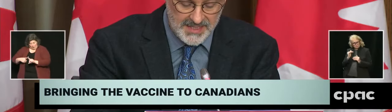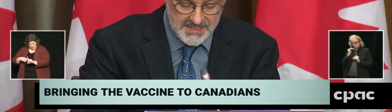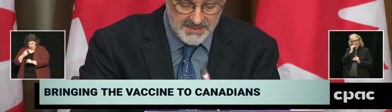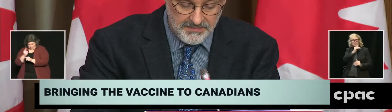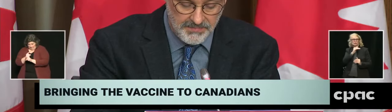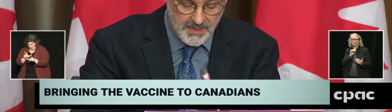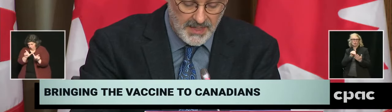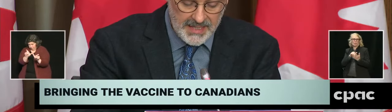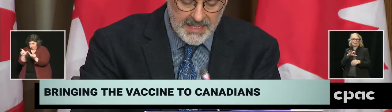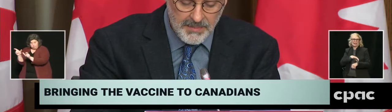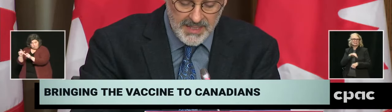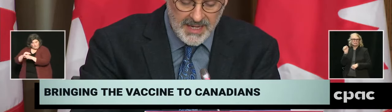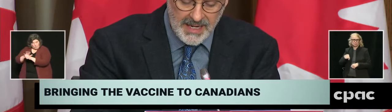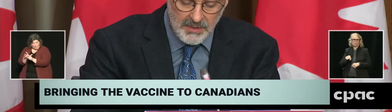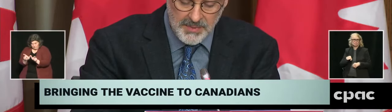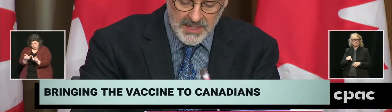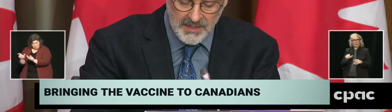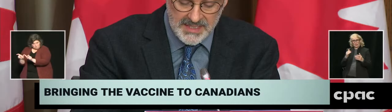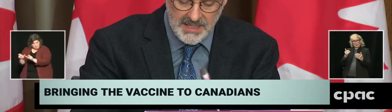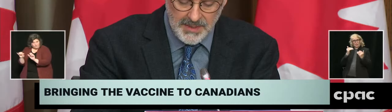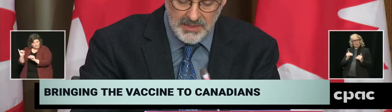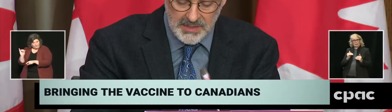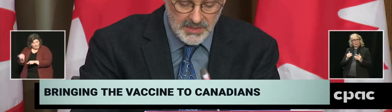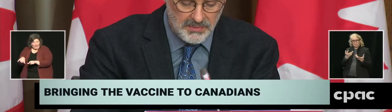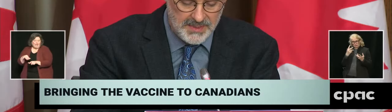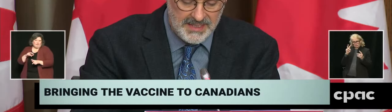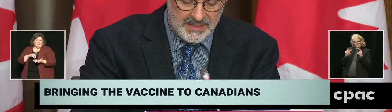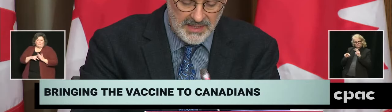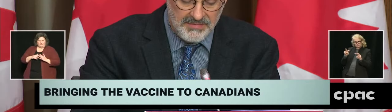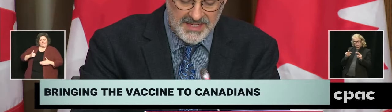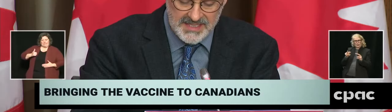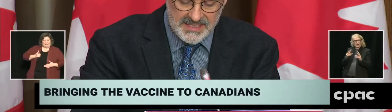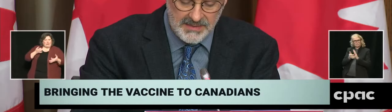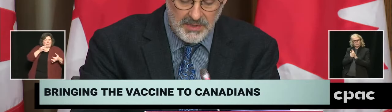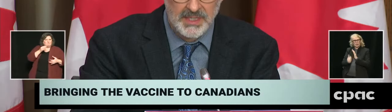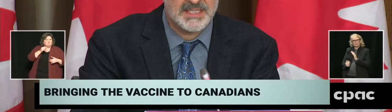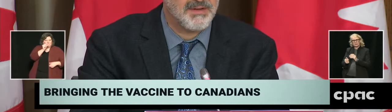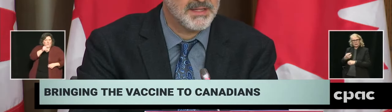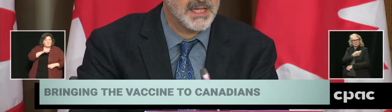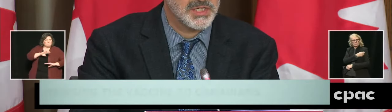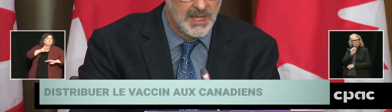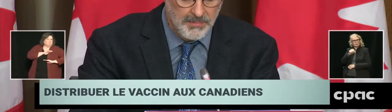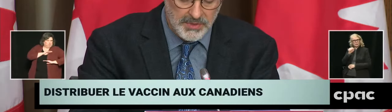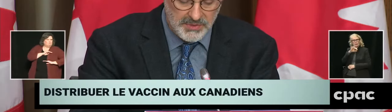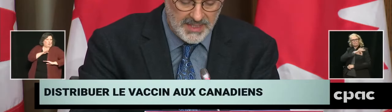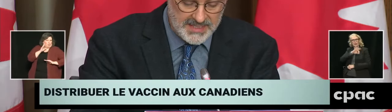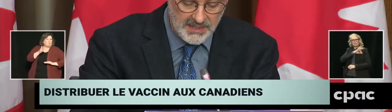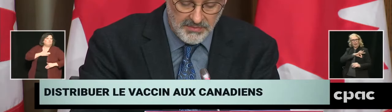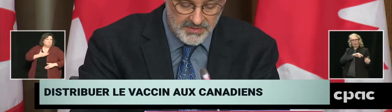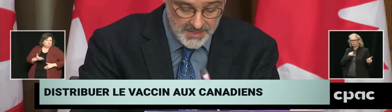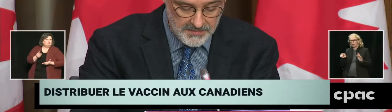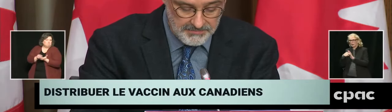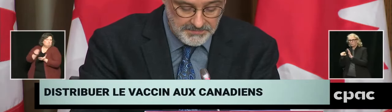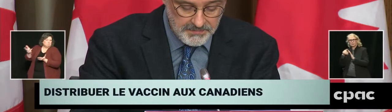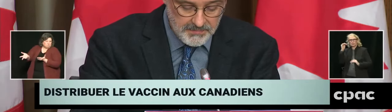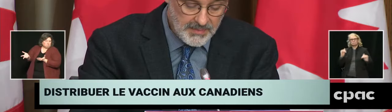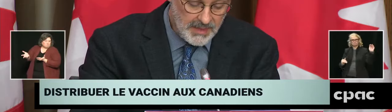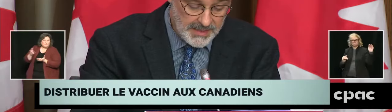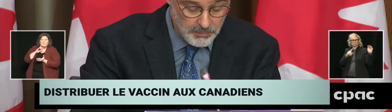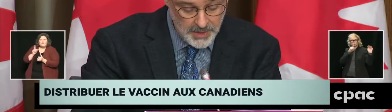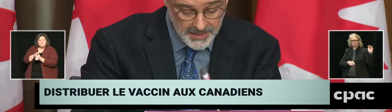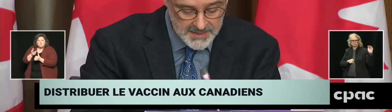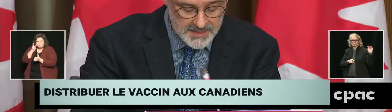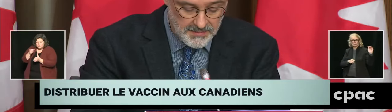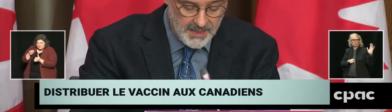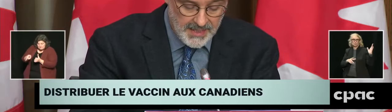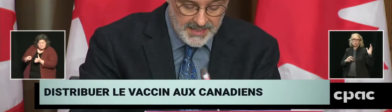la maladie. Établir à la lumière de l'examen de l'innocuité et de l'efficacité que les avantages l'emportent sur les inconvénients